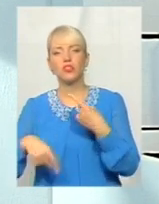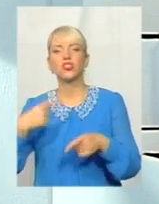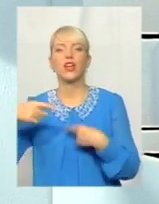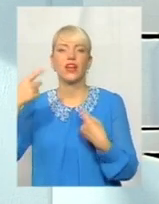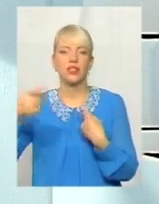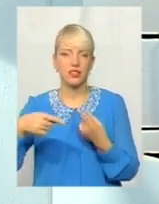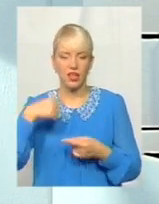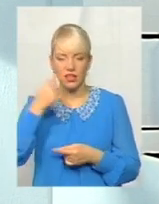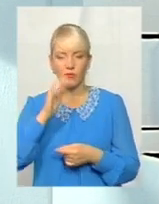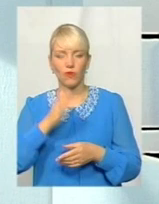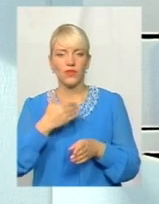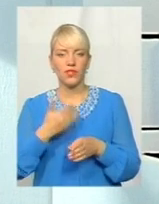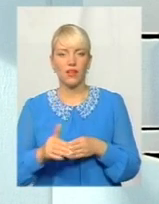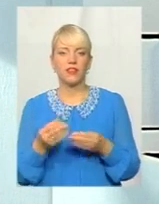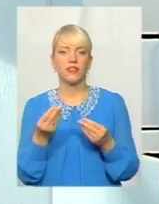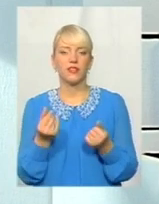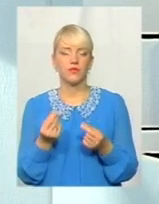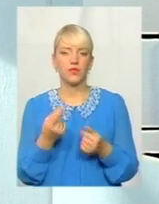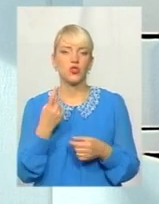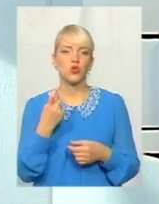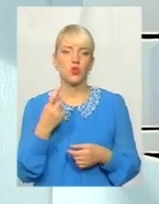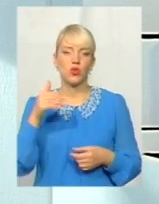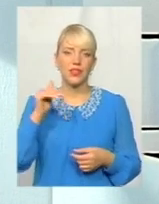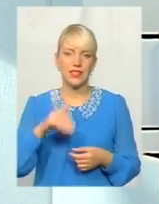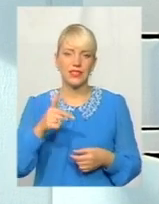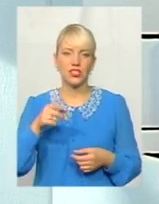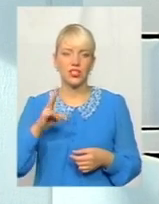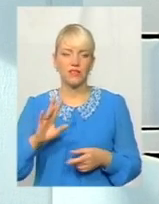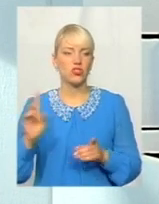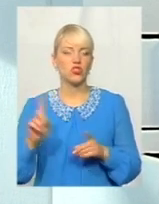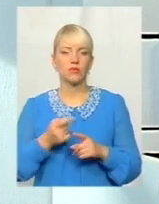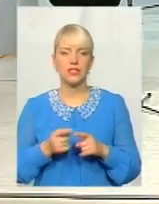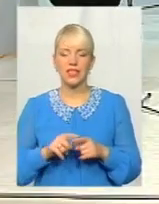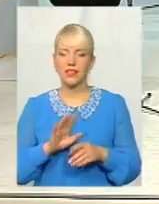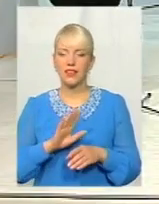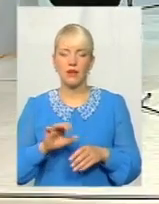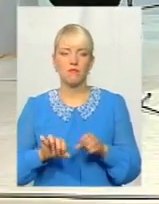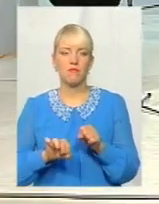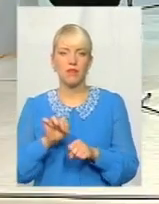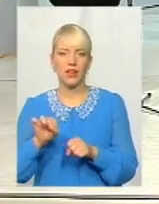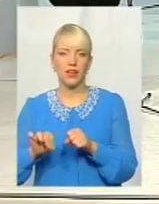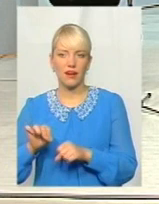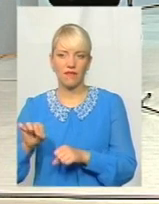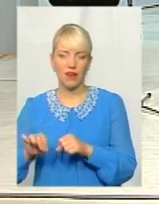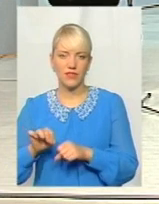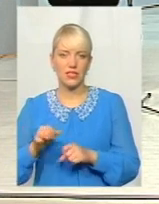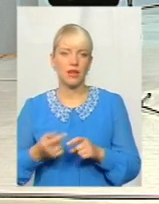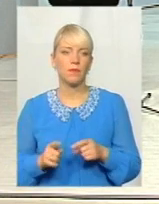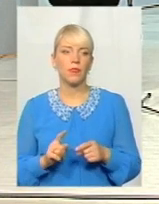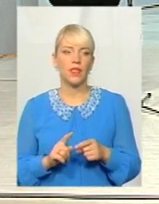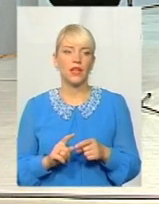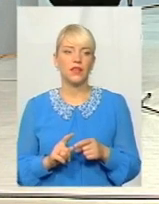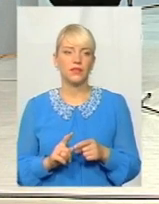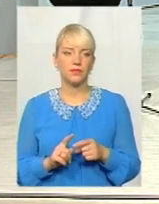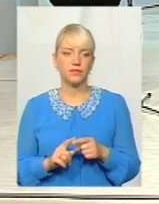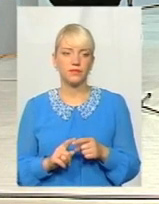сумі 100 тисяч гривень. Для того, щоб не перервався цей зв'язок. Ну, такі амбітні, так. Амбітні, досить амбітні. У нас так, в агенції